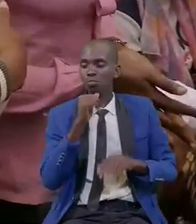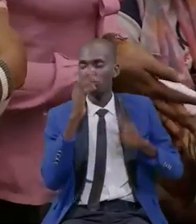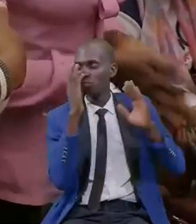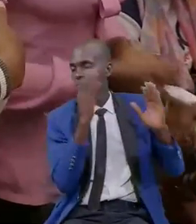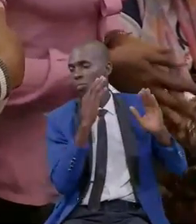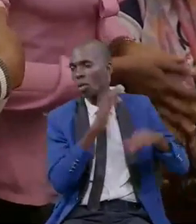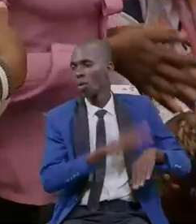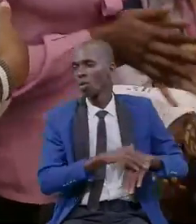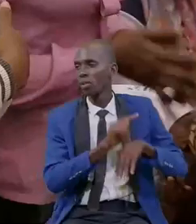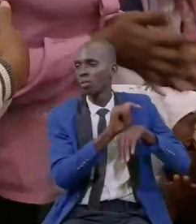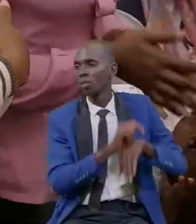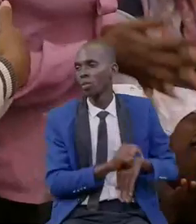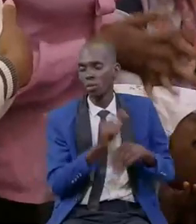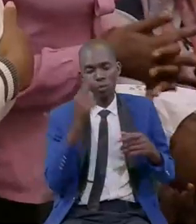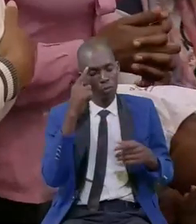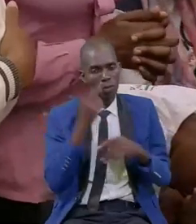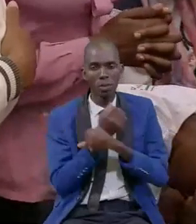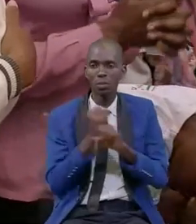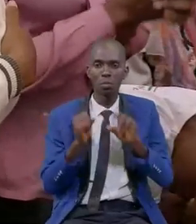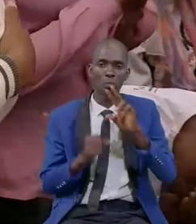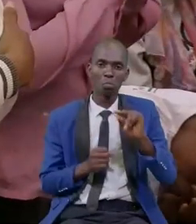Elle n'a pas regardé la direction de la tradition.